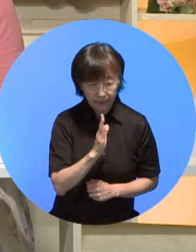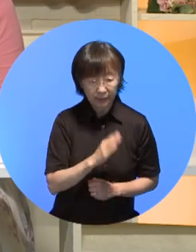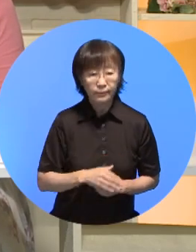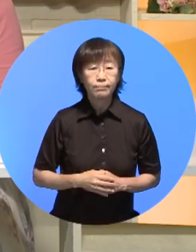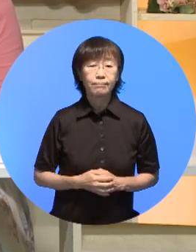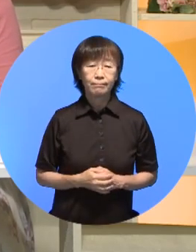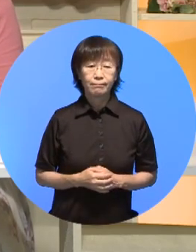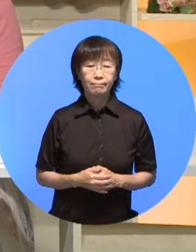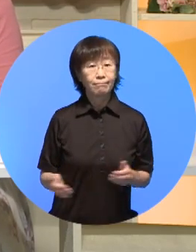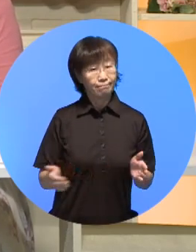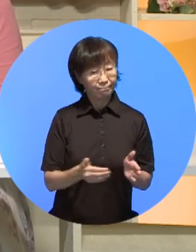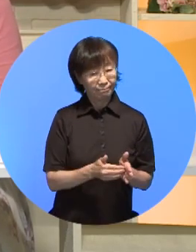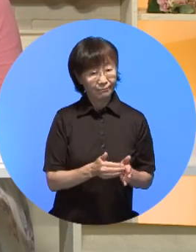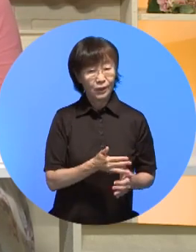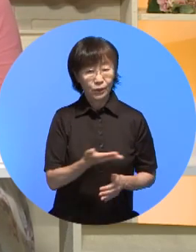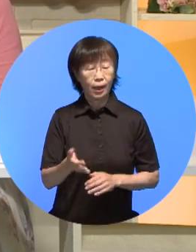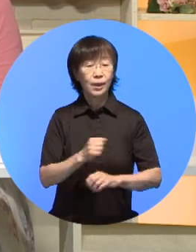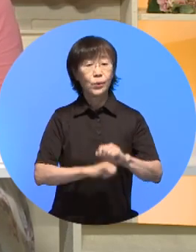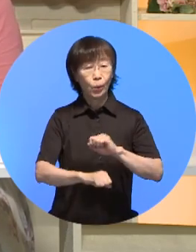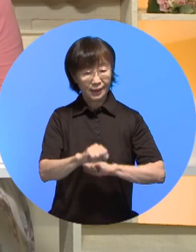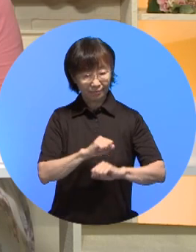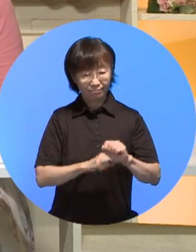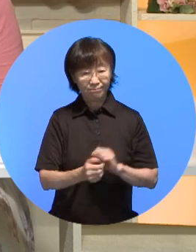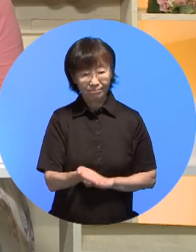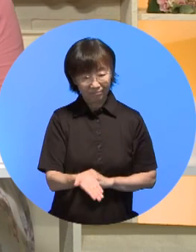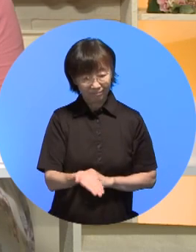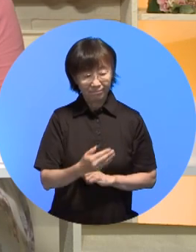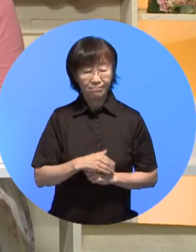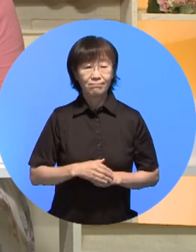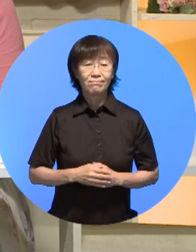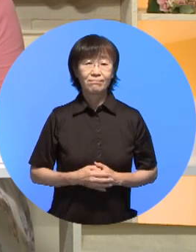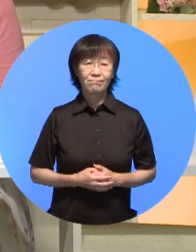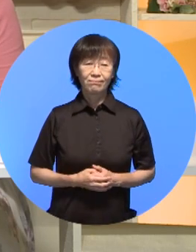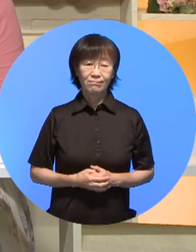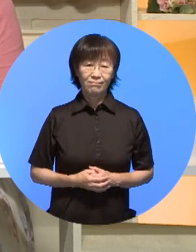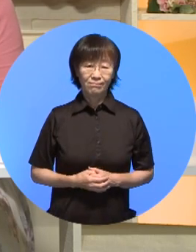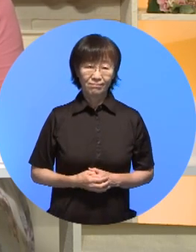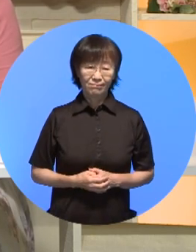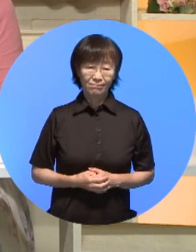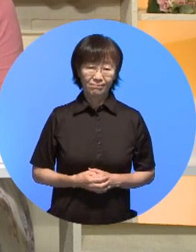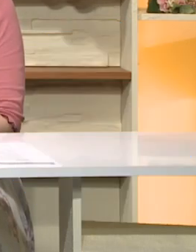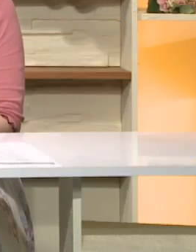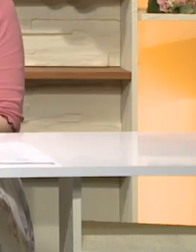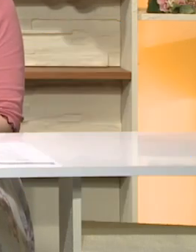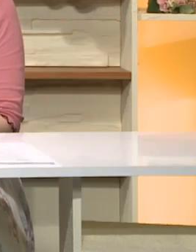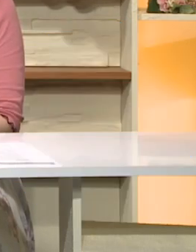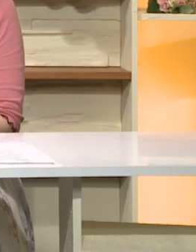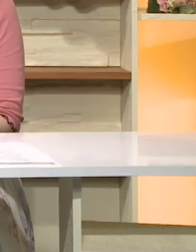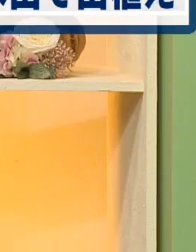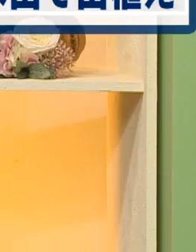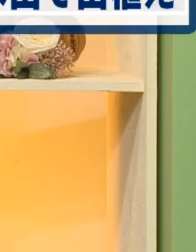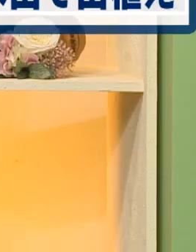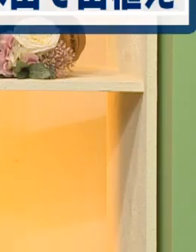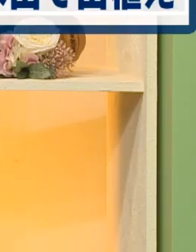十分にご注意ください以上トピックスご紹介しました続いては杉田の